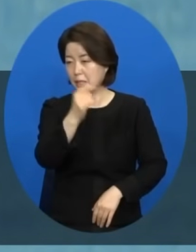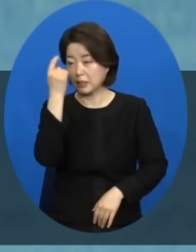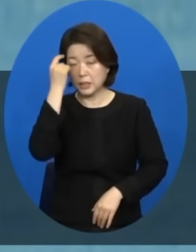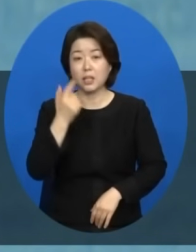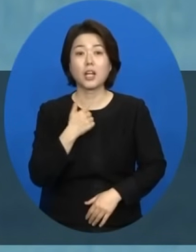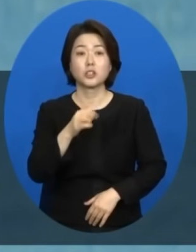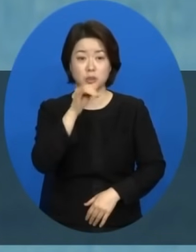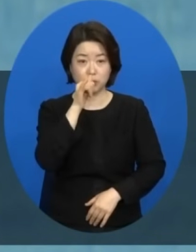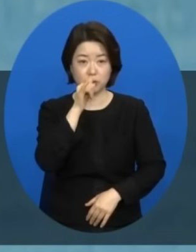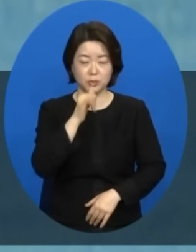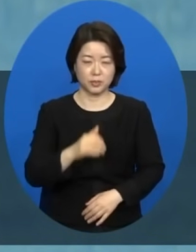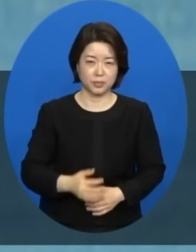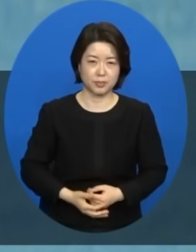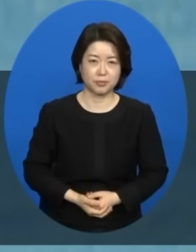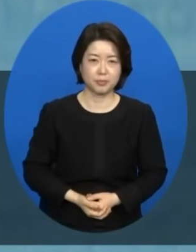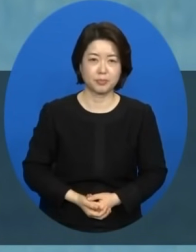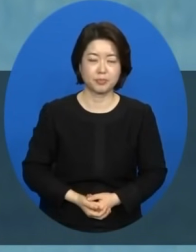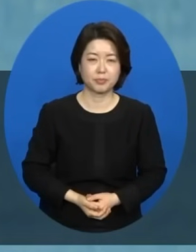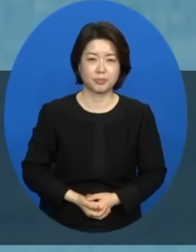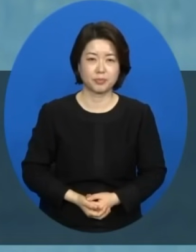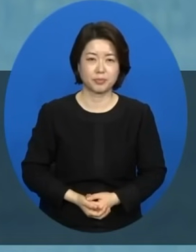있다.